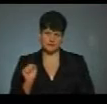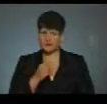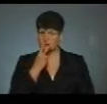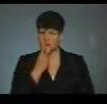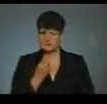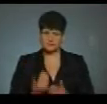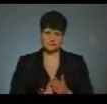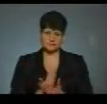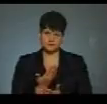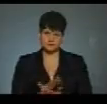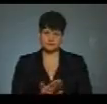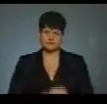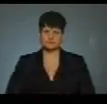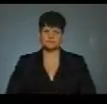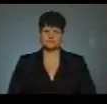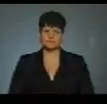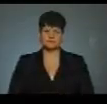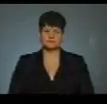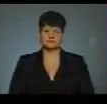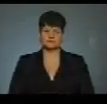у випуску.